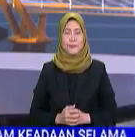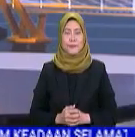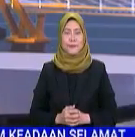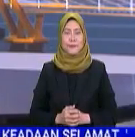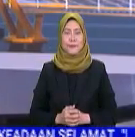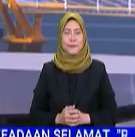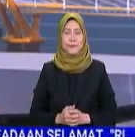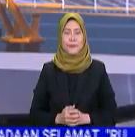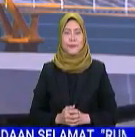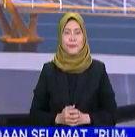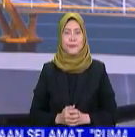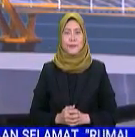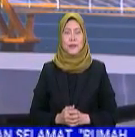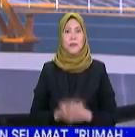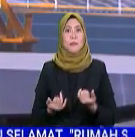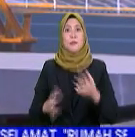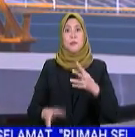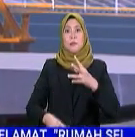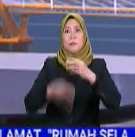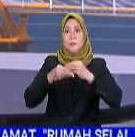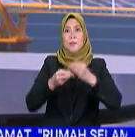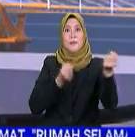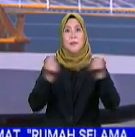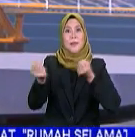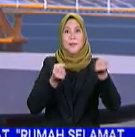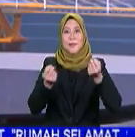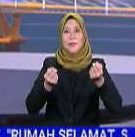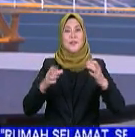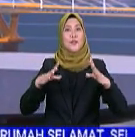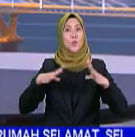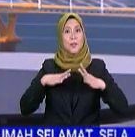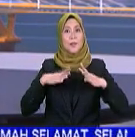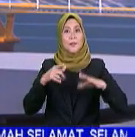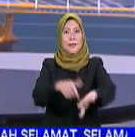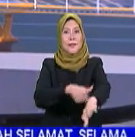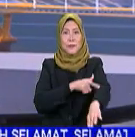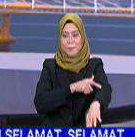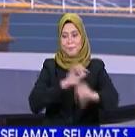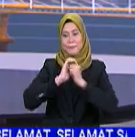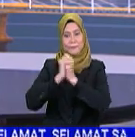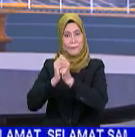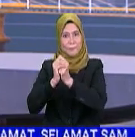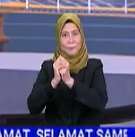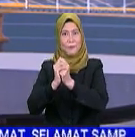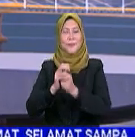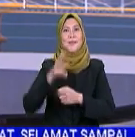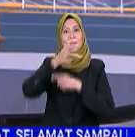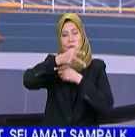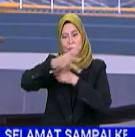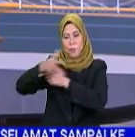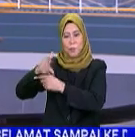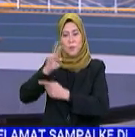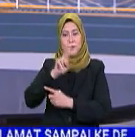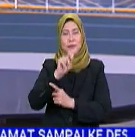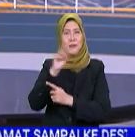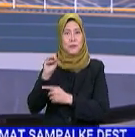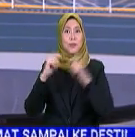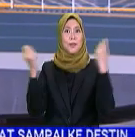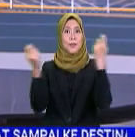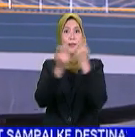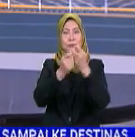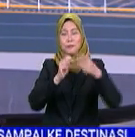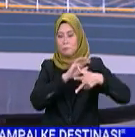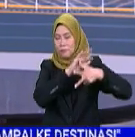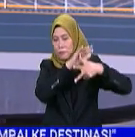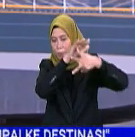ini berikutan pertambahan jumlah kendaraan Sempena cuti panjang Tahun Baru Cina croatian bersama pasukan gerakan